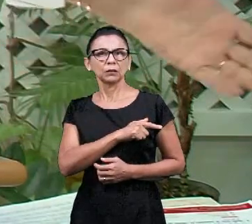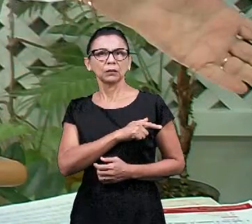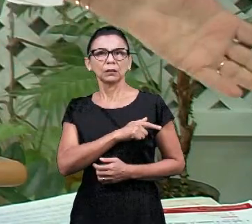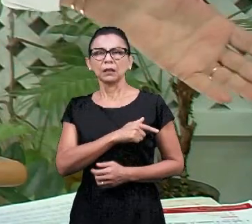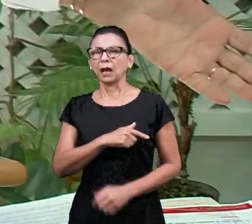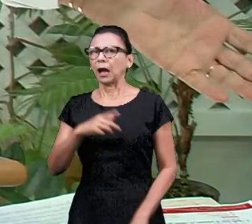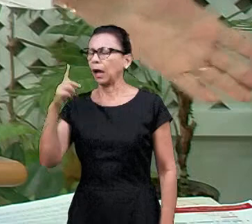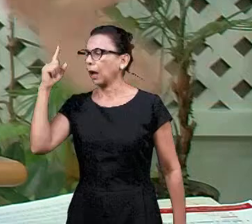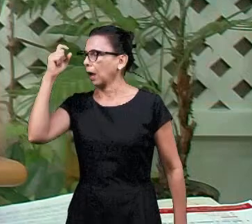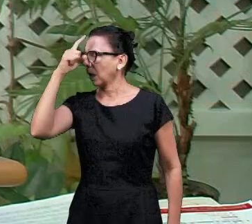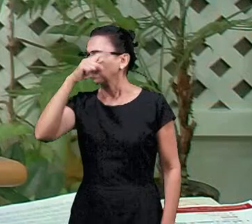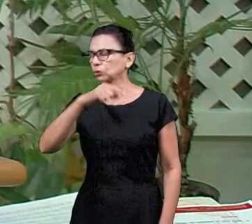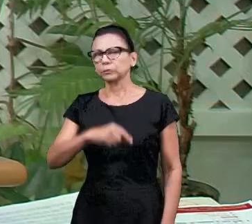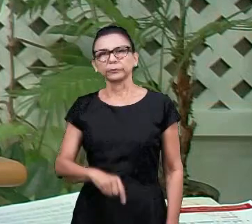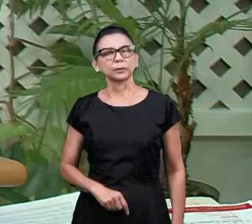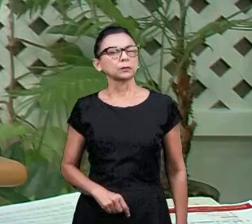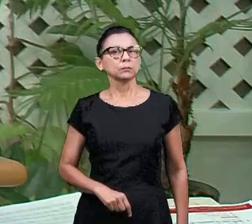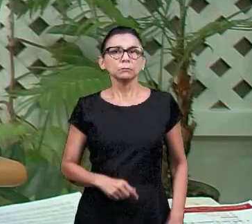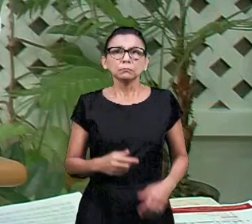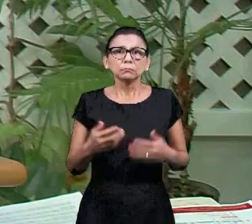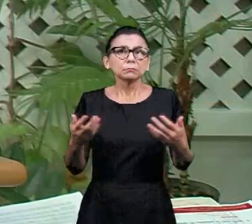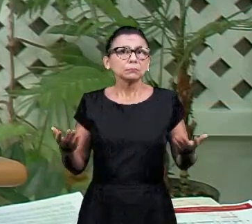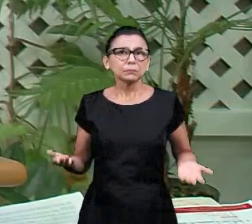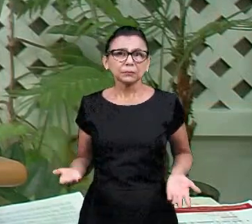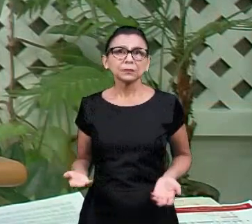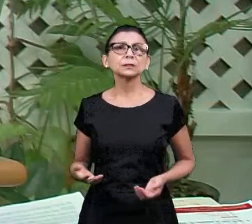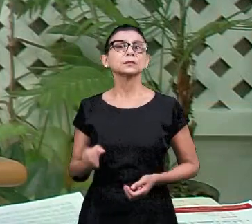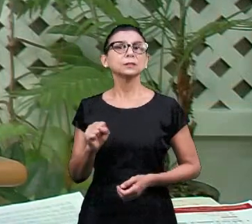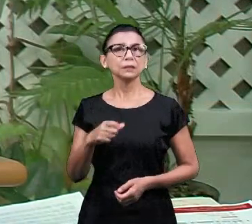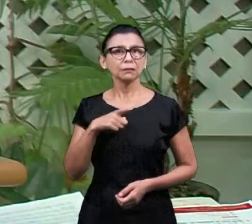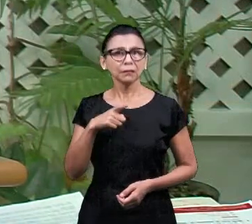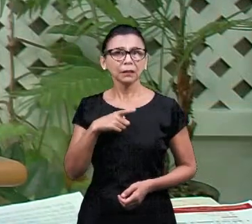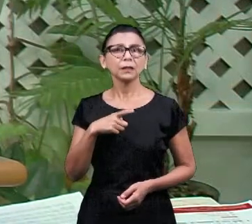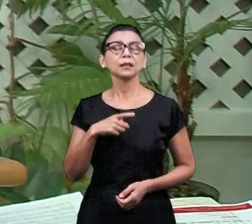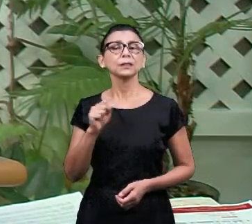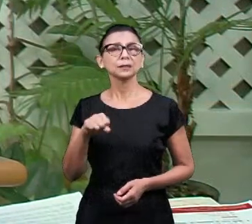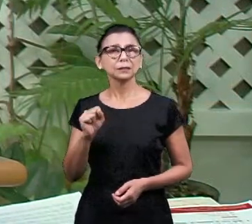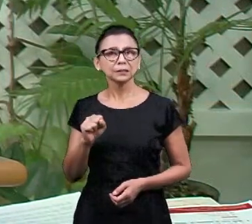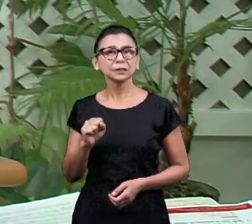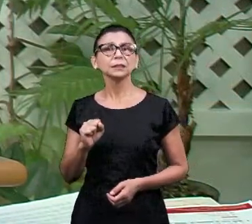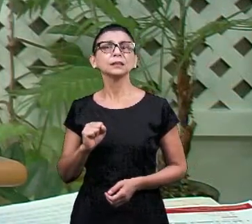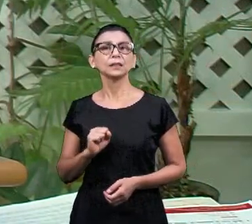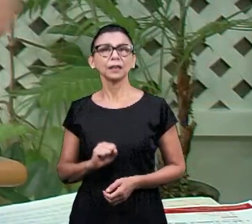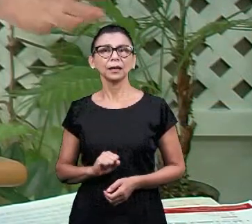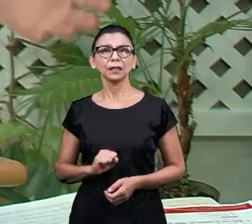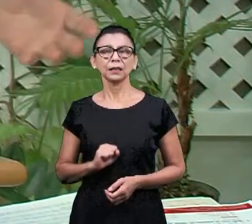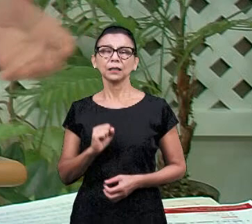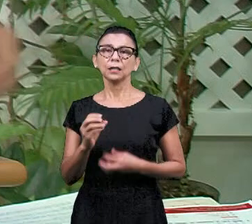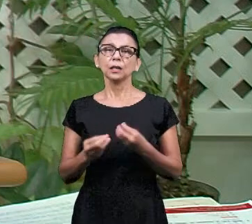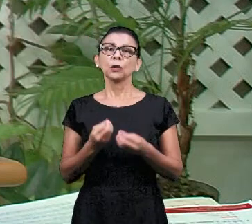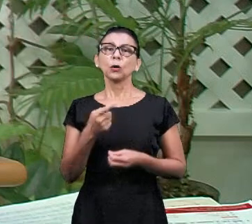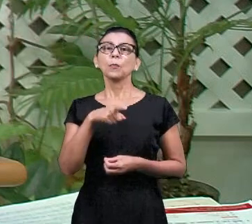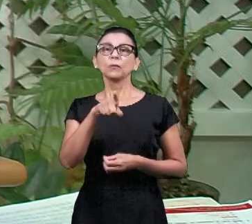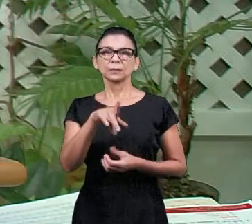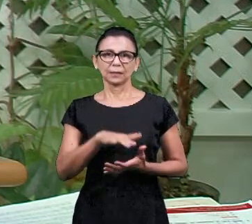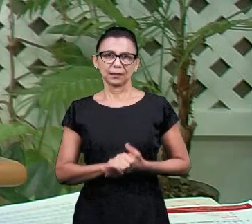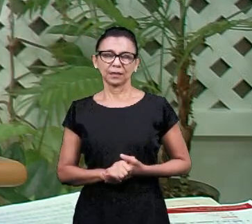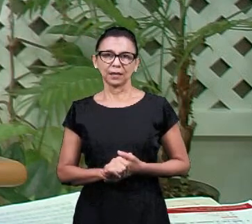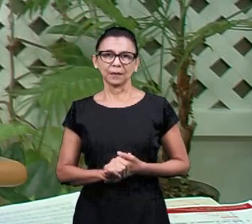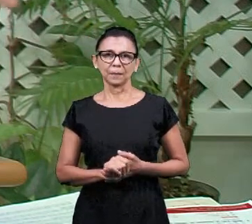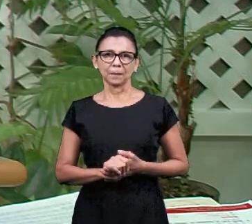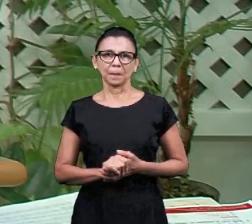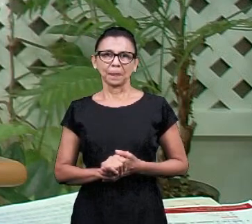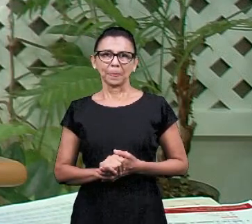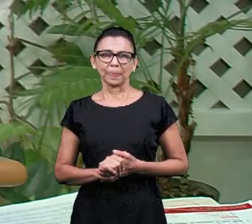belle-fille, beau-fils? Ah, mais c'est difficile. Non, ce n'est pas facile de prendre quelqu'un, mettre sur vos épaules